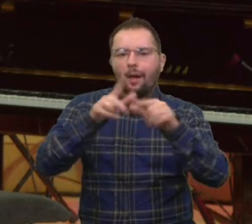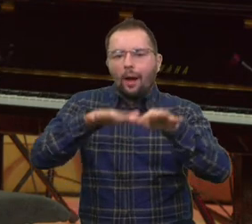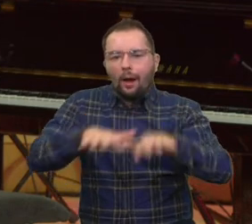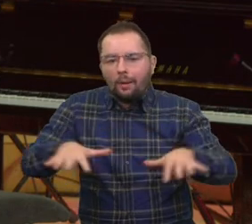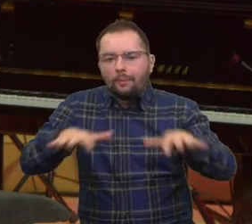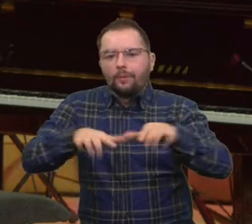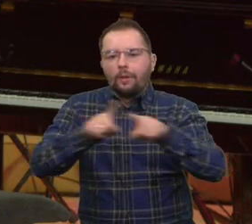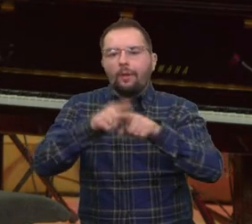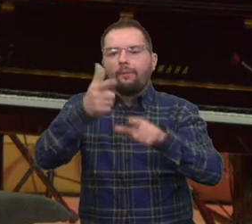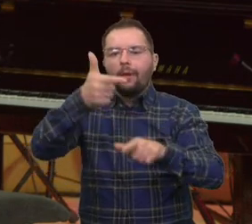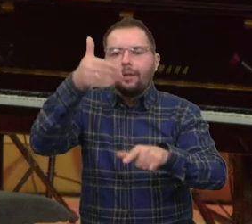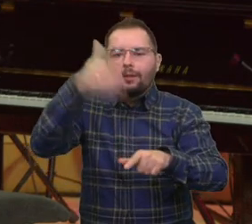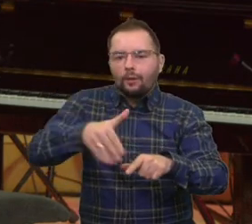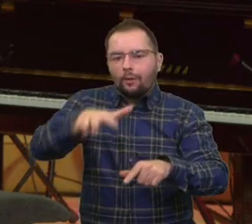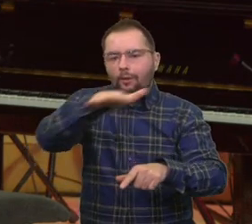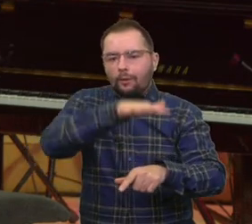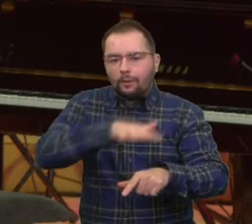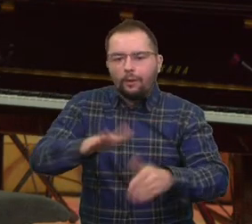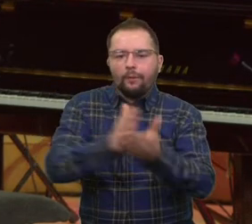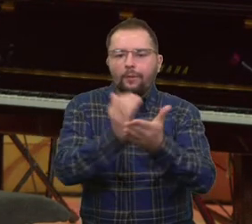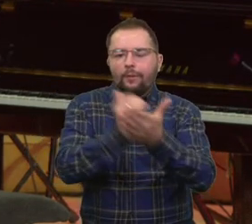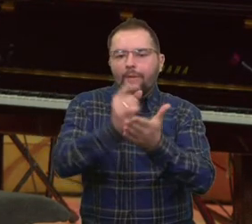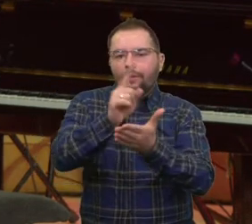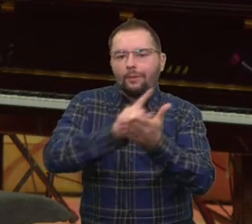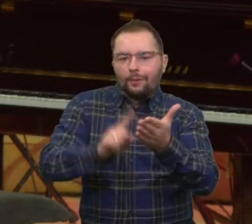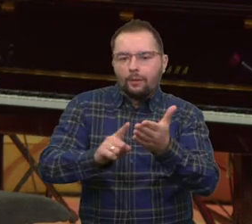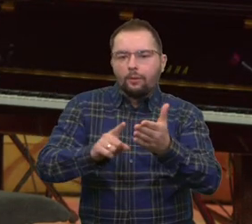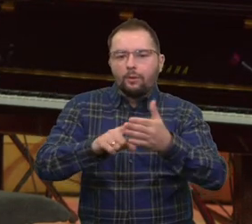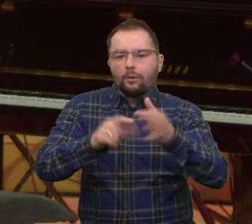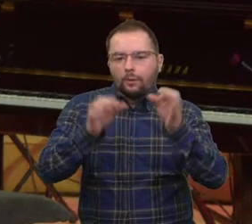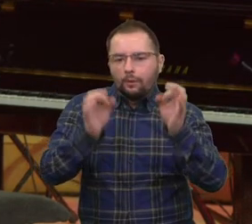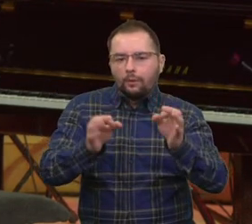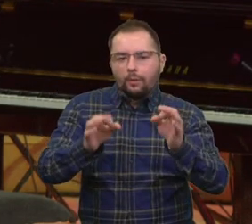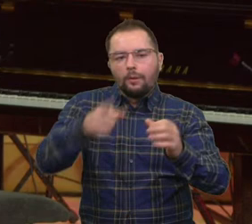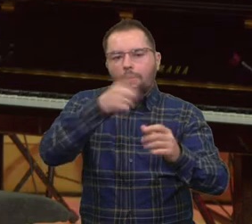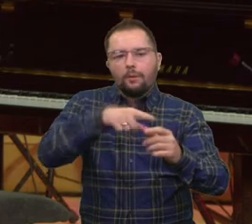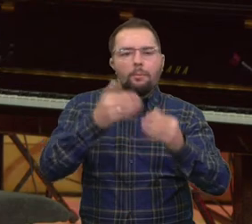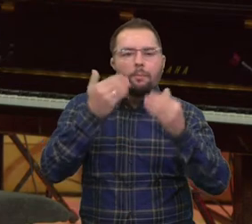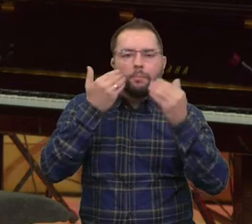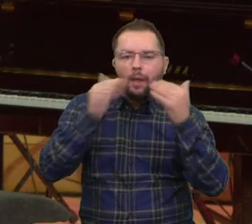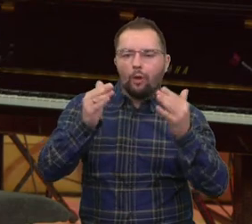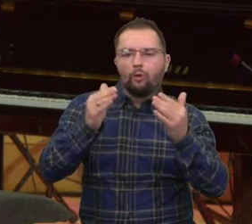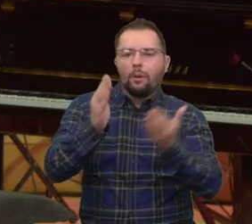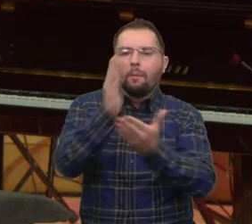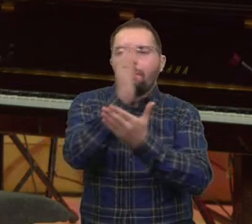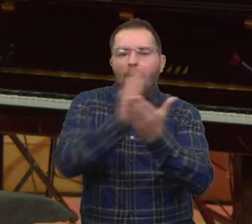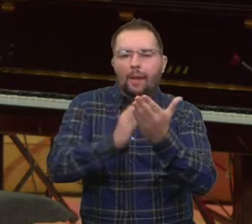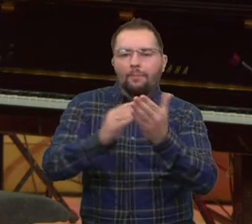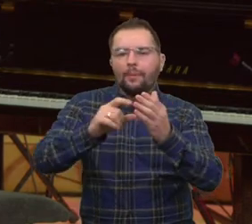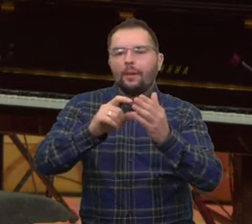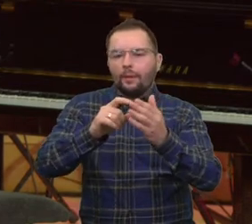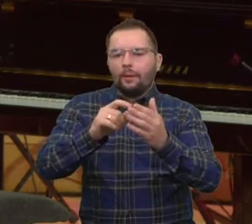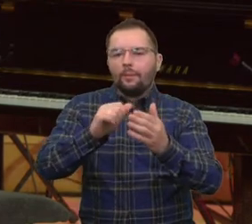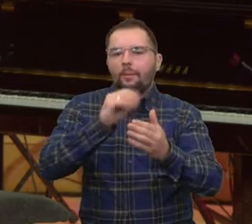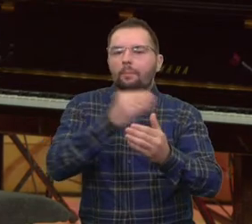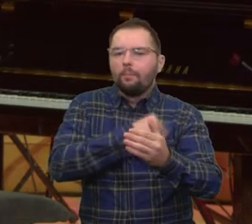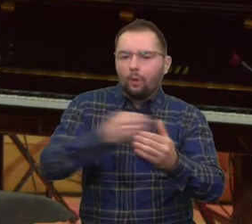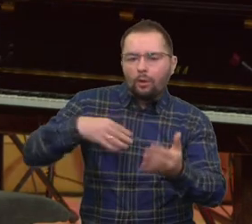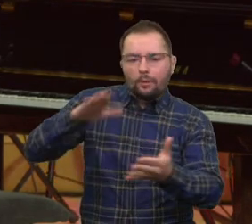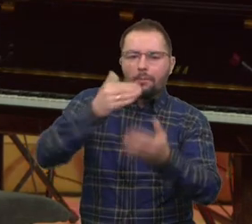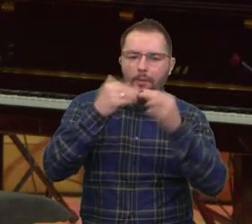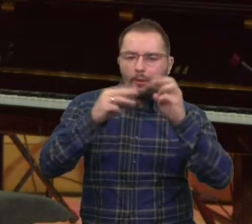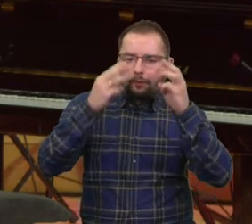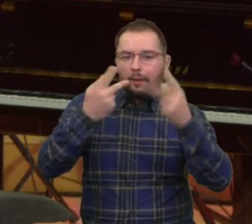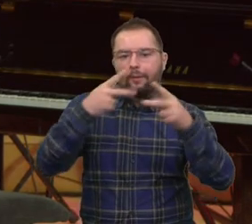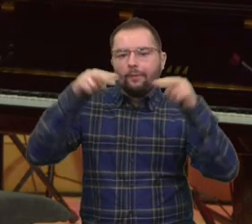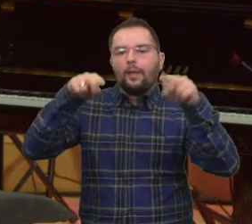niemal 2000 osób w województwie śląskim, które jest dzisiaj znaczącym miejscem na mapie Europy, które się widzi z